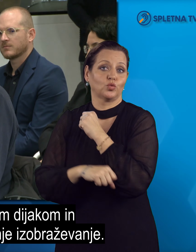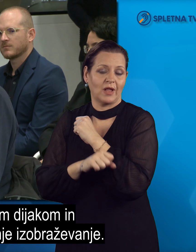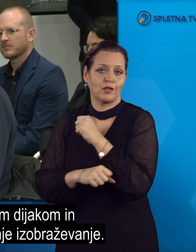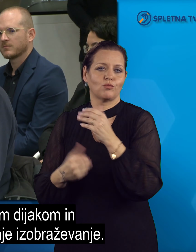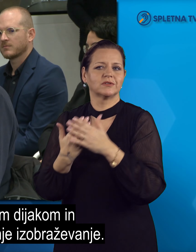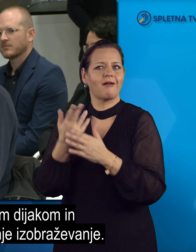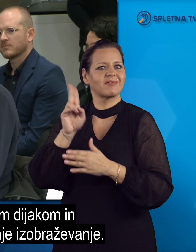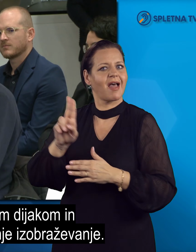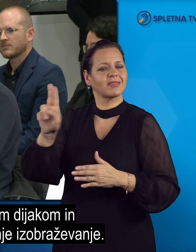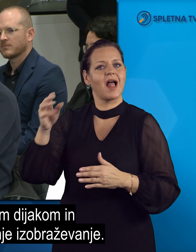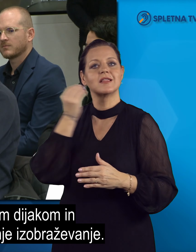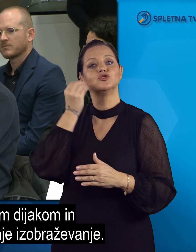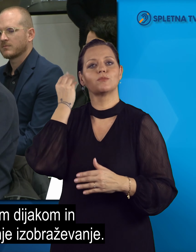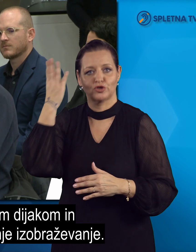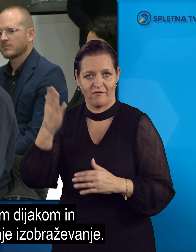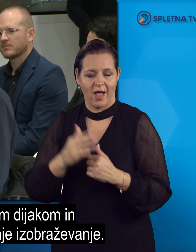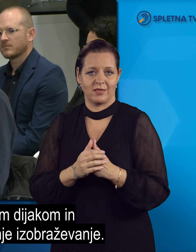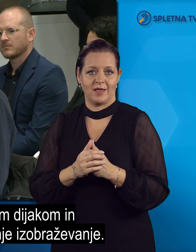izobraževanje.